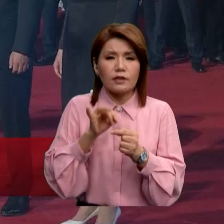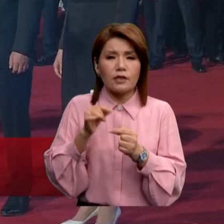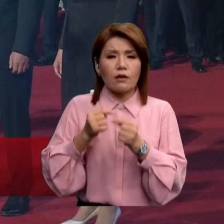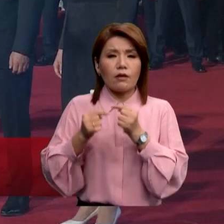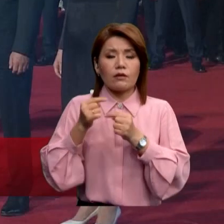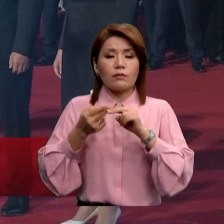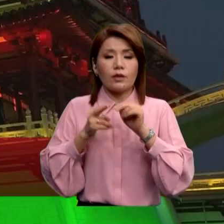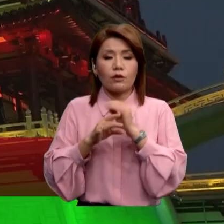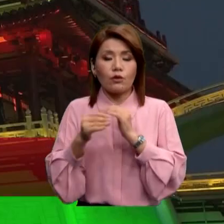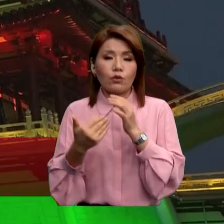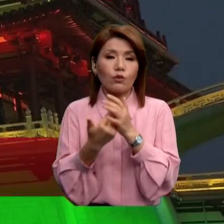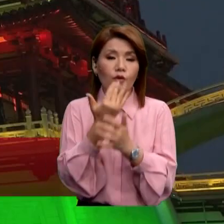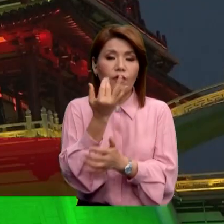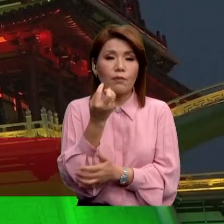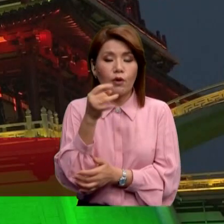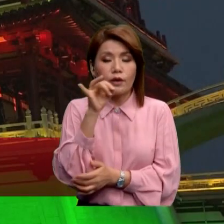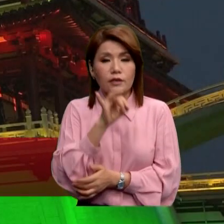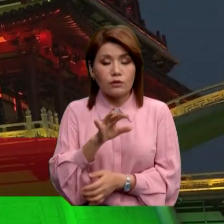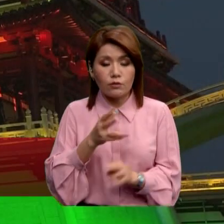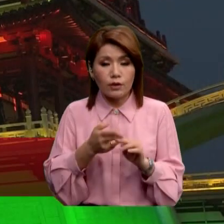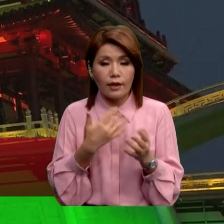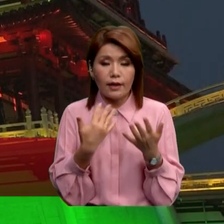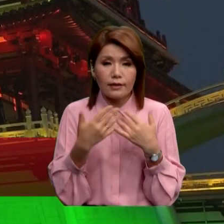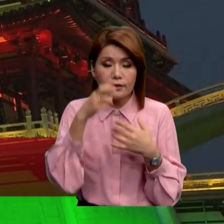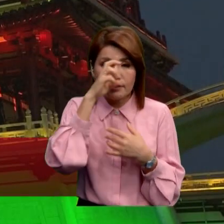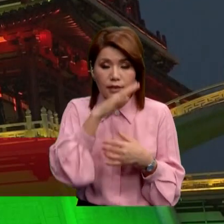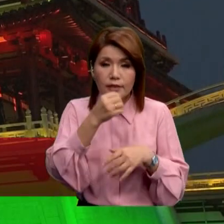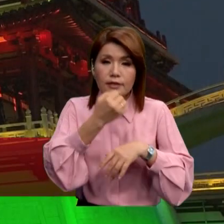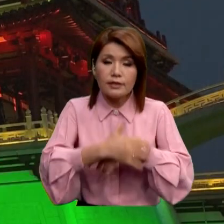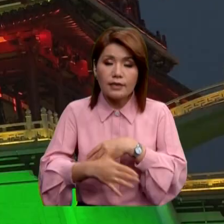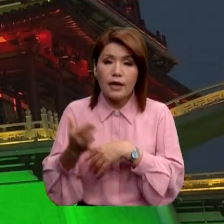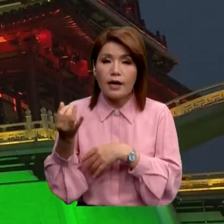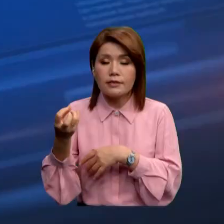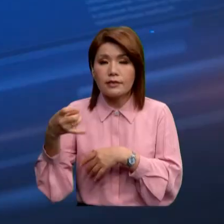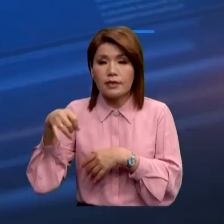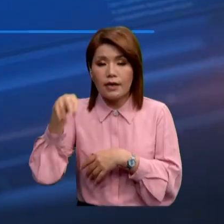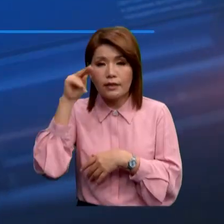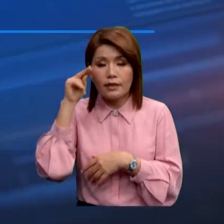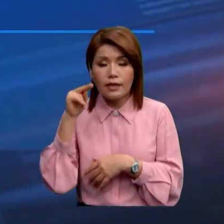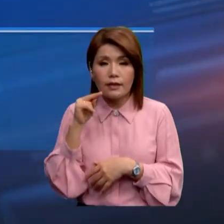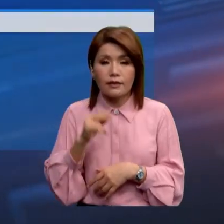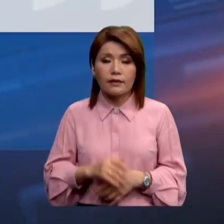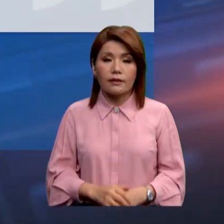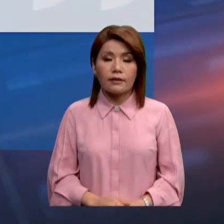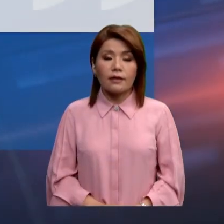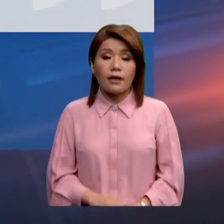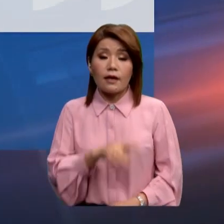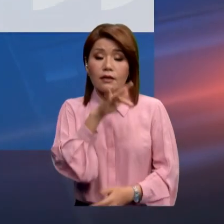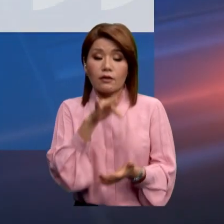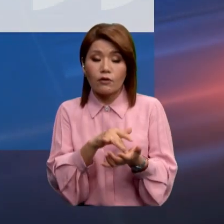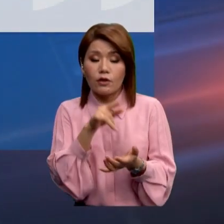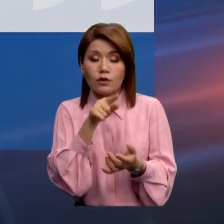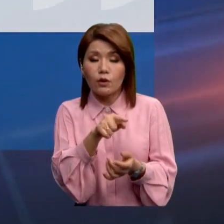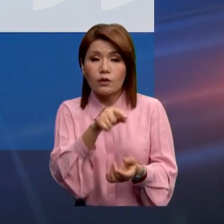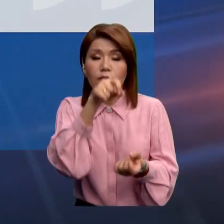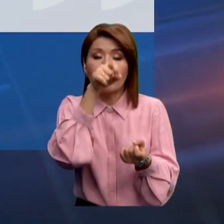стала началом новой эпохи в истории развития отношений стран Центральной Азии и Китая. Этот город олицетворяет